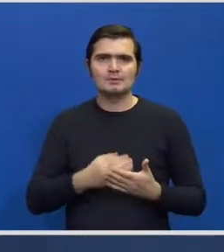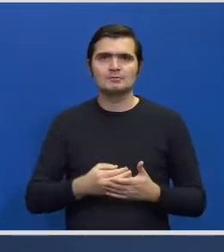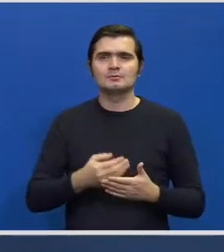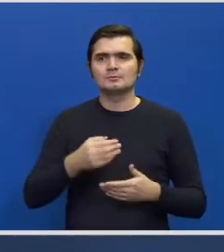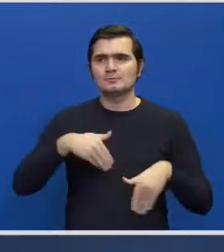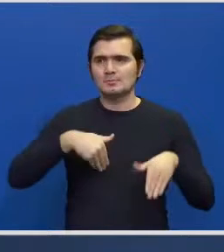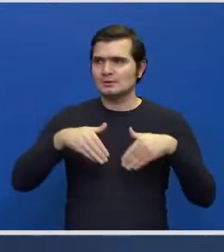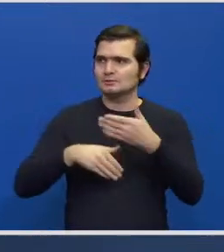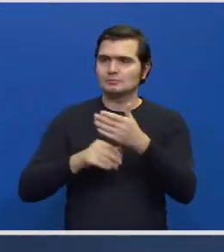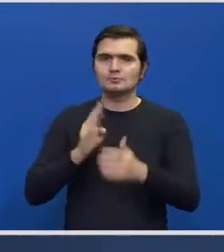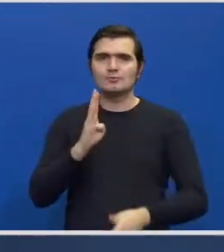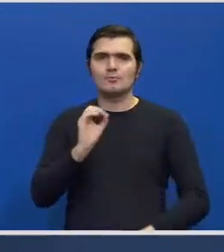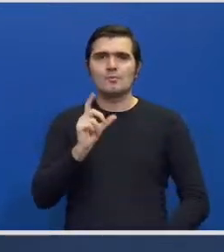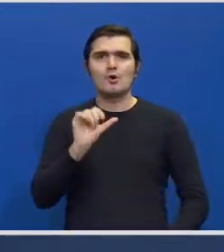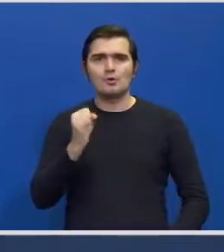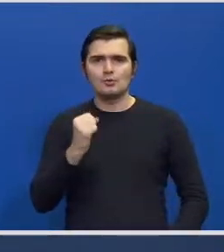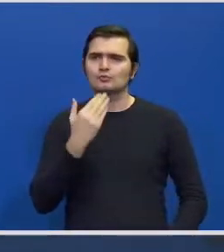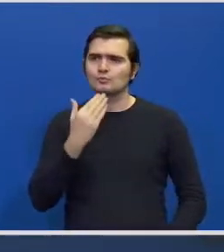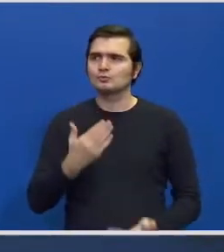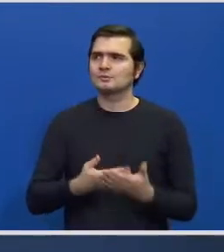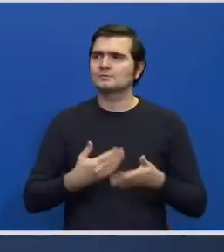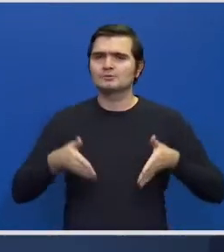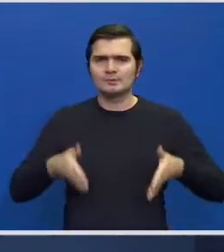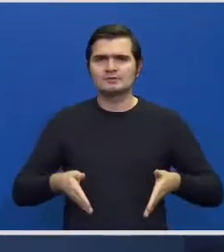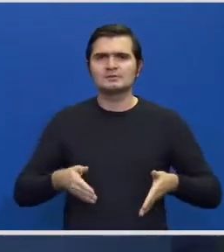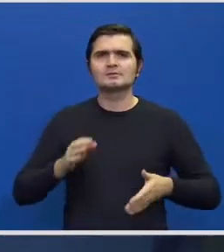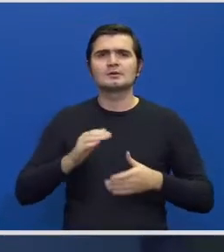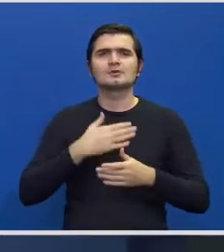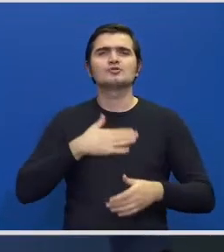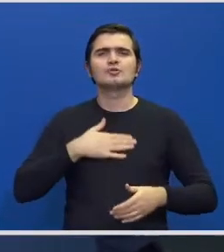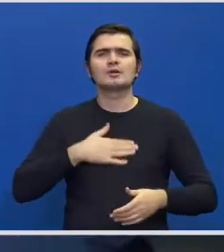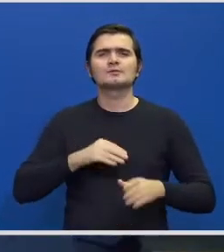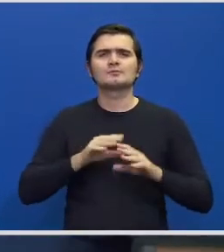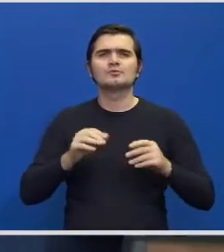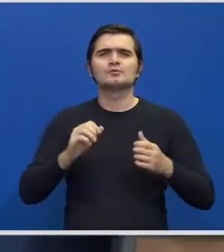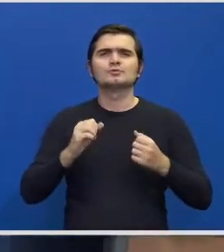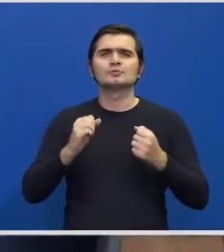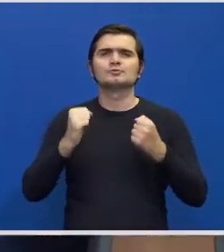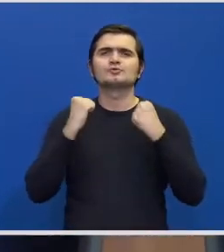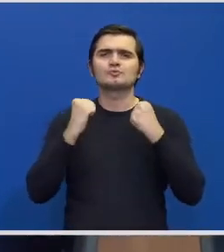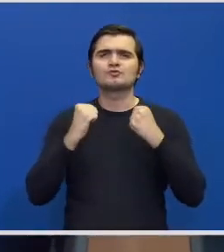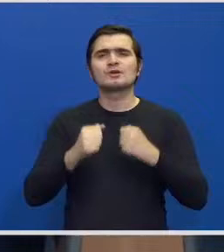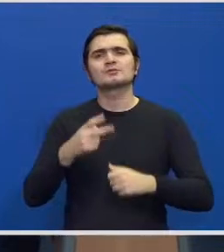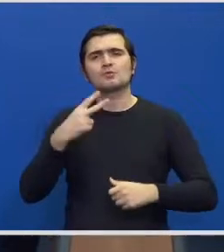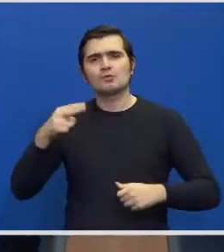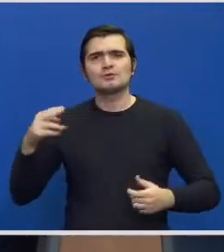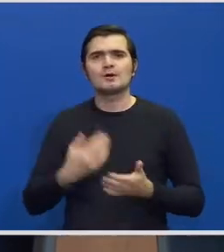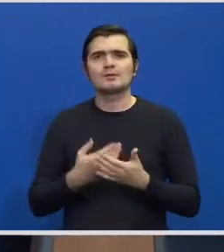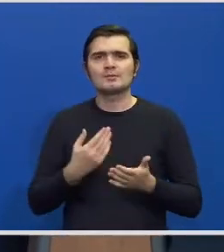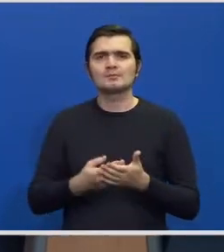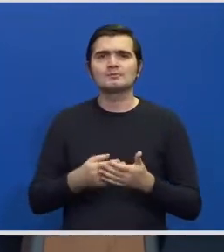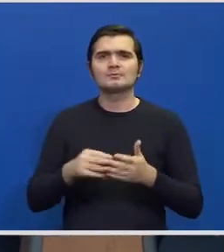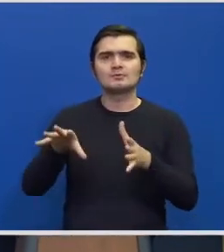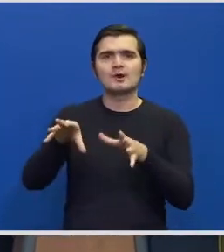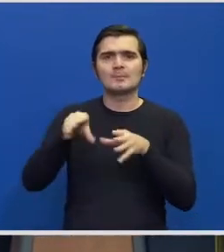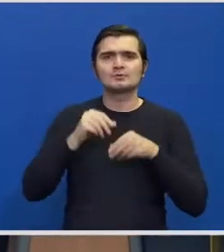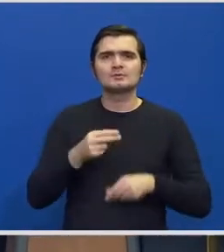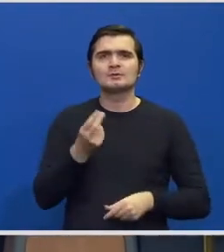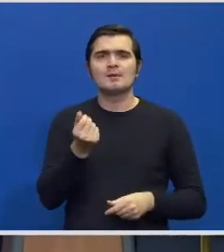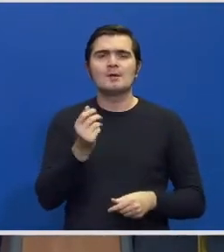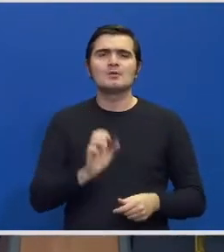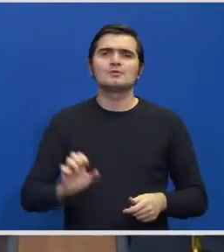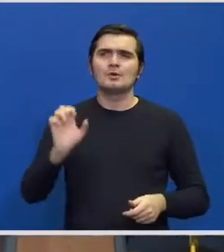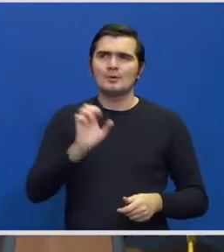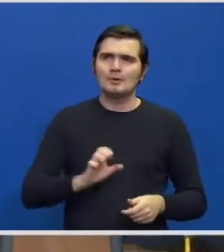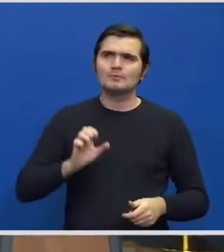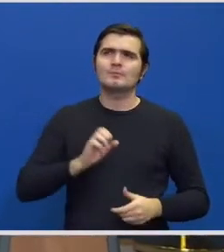Mulțumesc, dacă nu mai sunt alte întrebări pentru domnul ministru Boloș și mulțumesc foarte mult pentru prezență și doresc mult succes în continuare în gestionarea proceselor de absorbție a